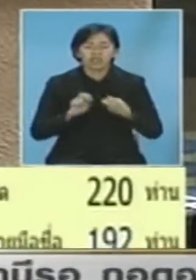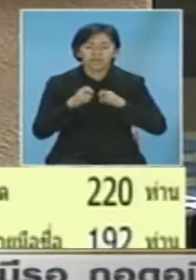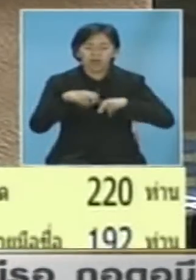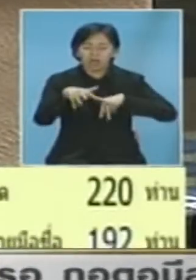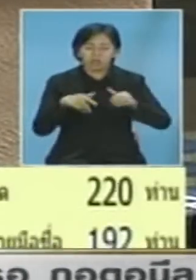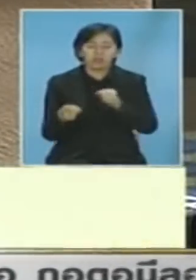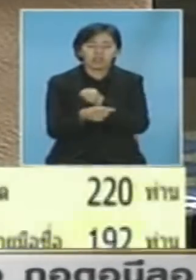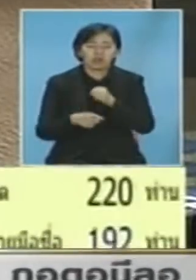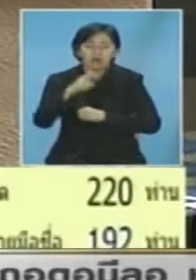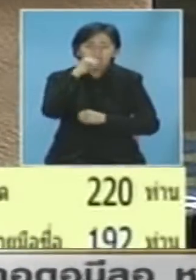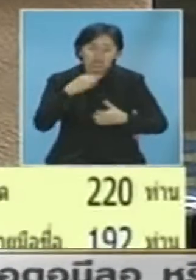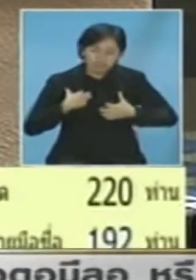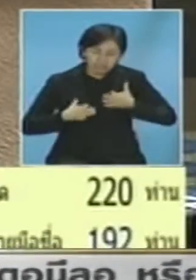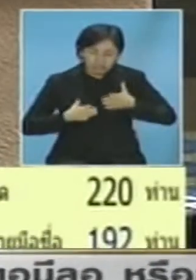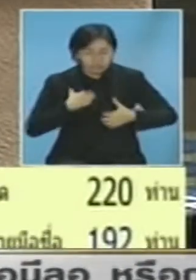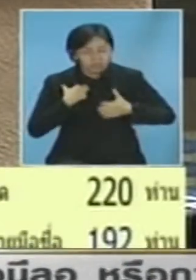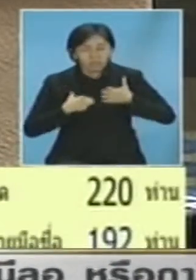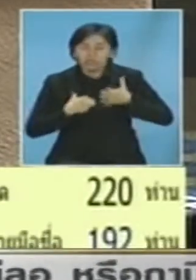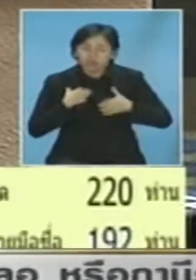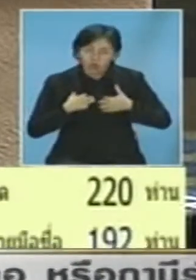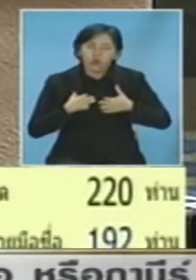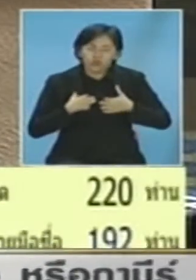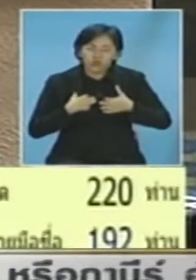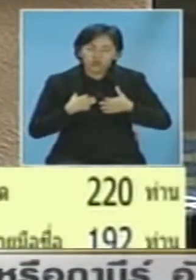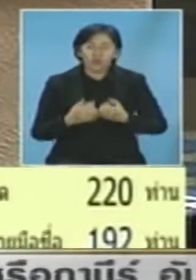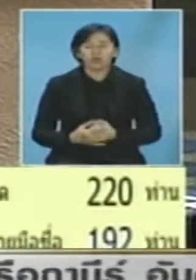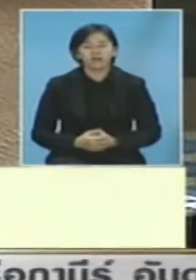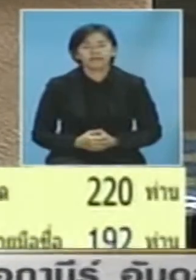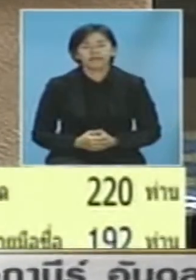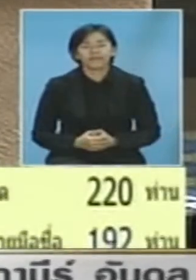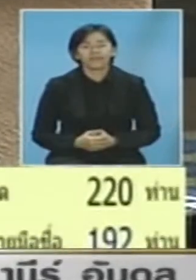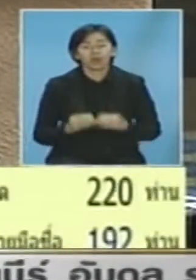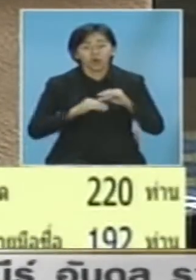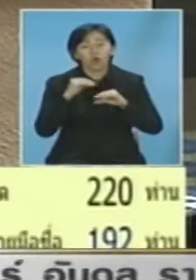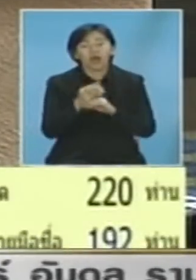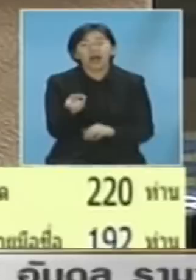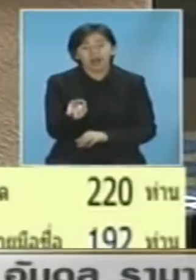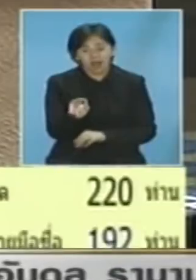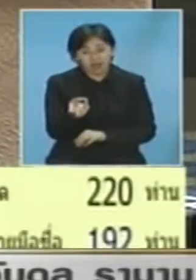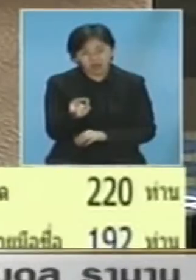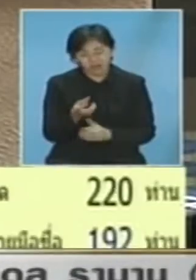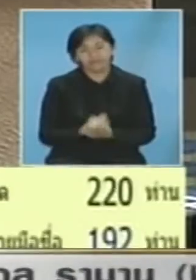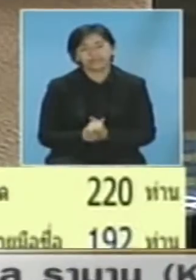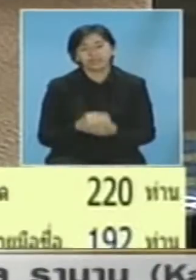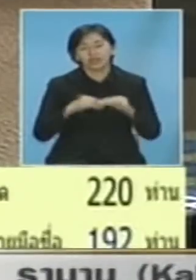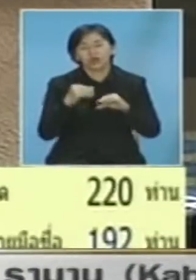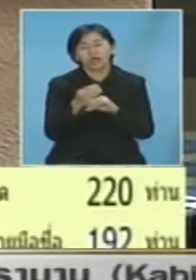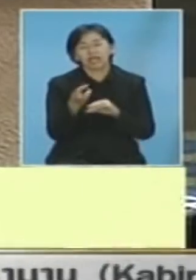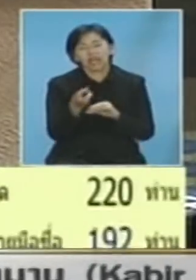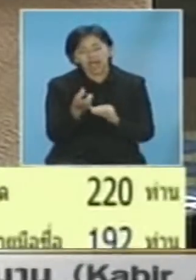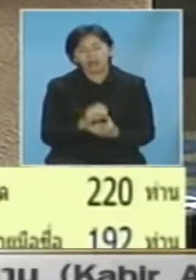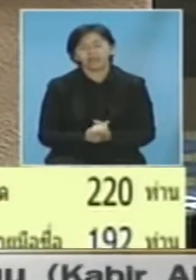ของชาวนาไทยก็ไม่ได้จบลงแค่นี้นะครับผลของโครงการรับจำนำข้าวยังได้ติดต